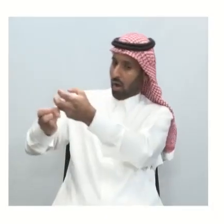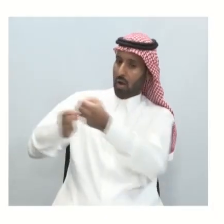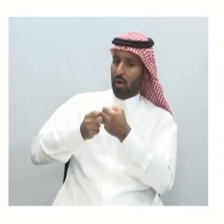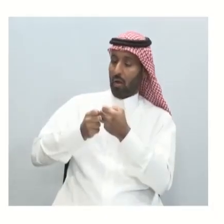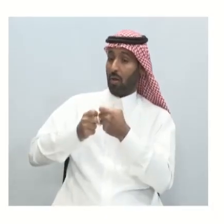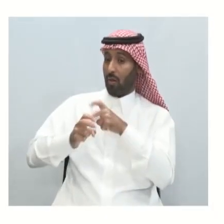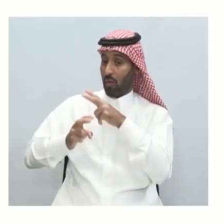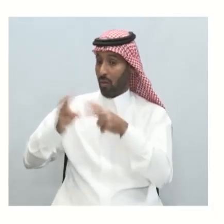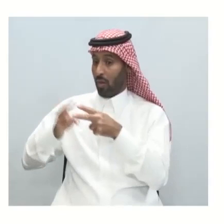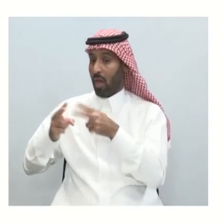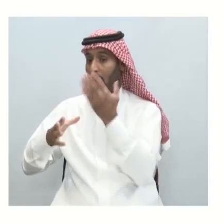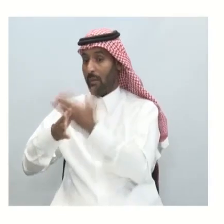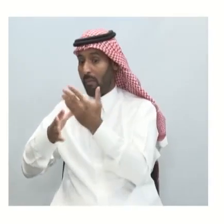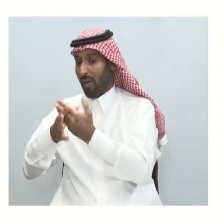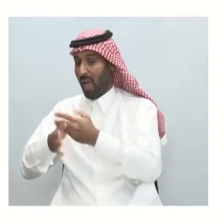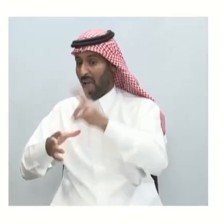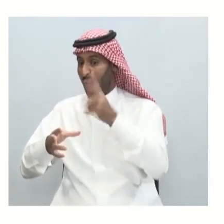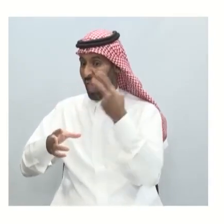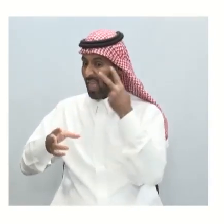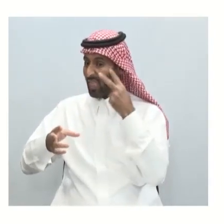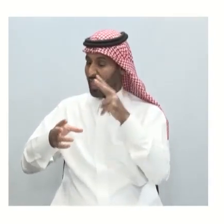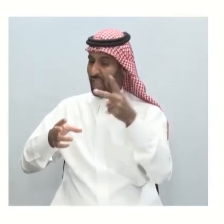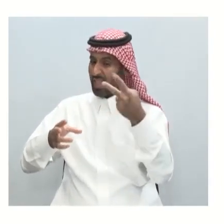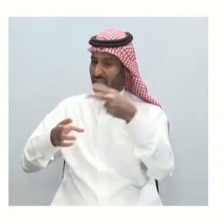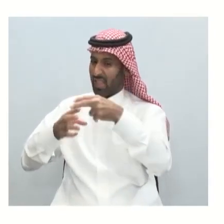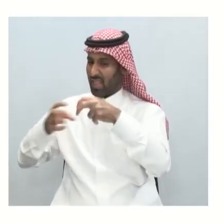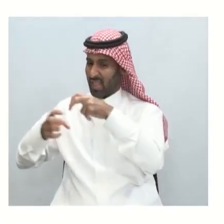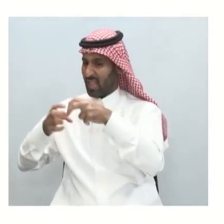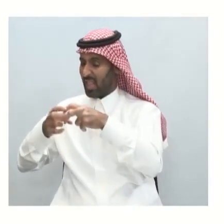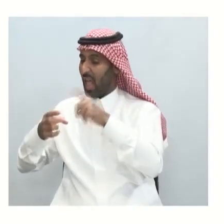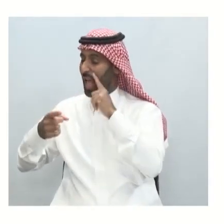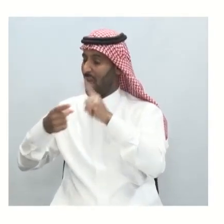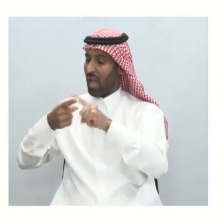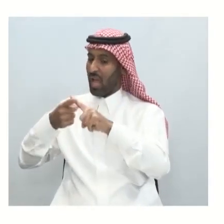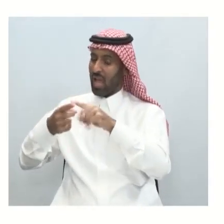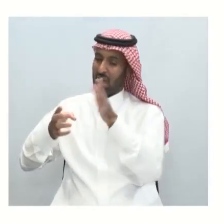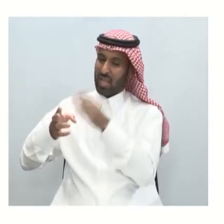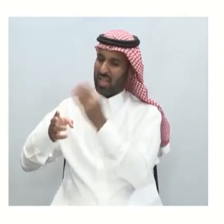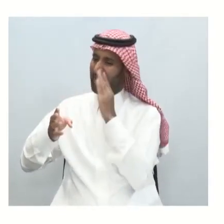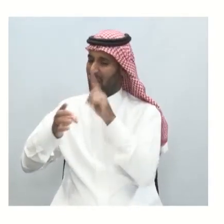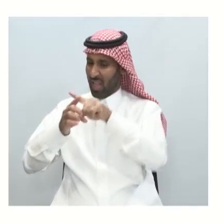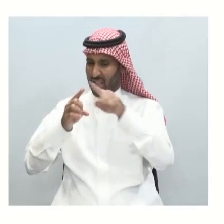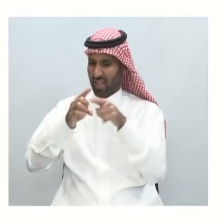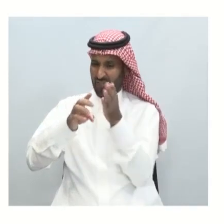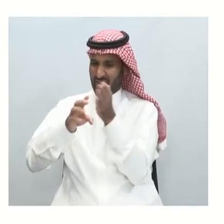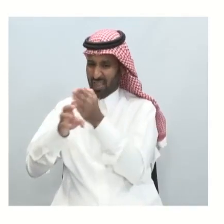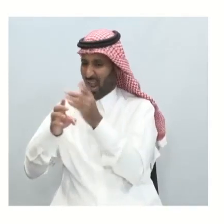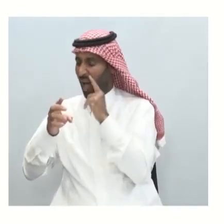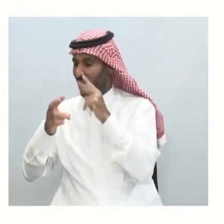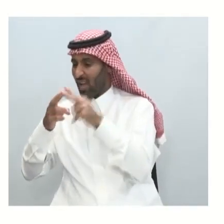الكهربائي بسبب ثنائيه الاقطاب لها شحنات جزئيه عند اطرافها هذا